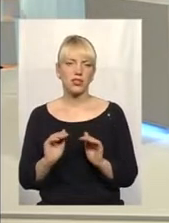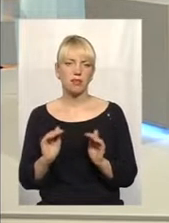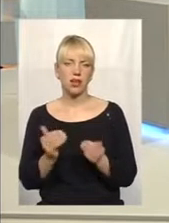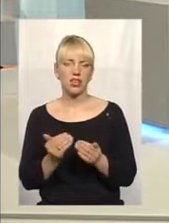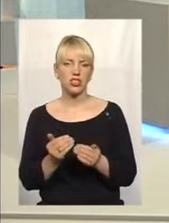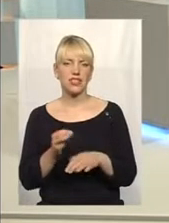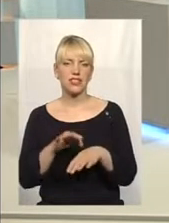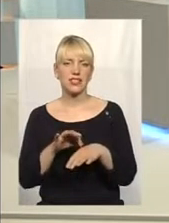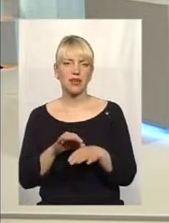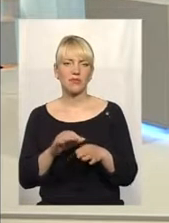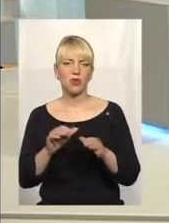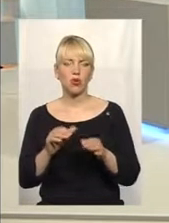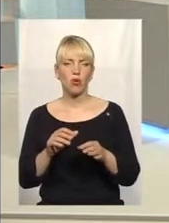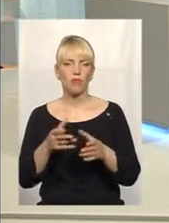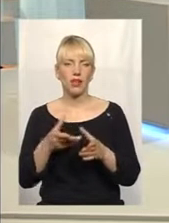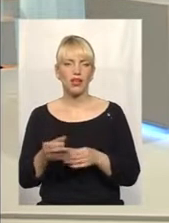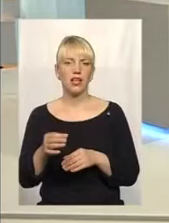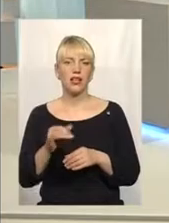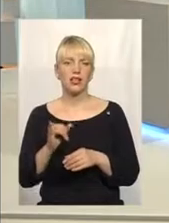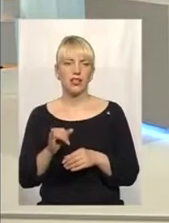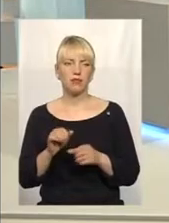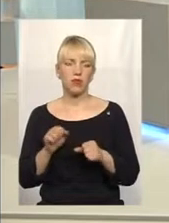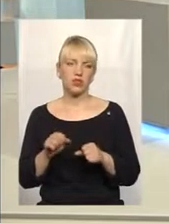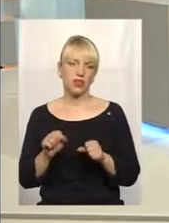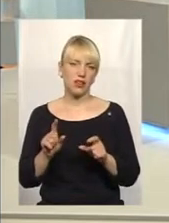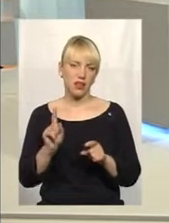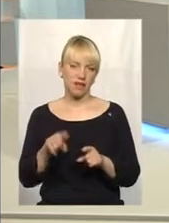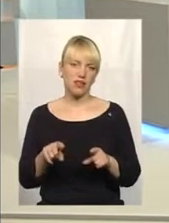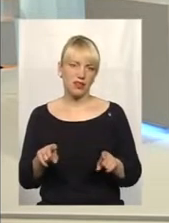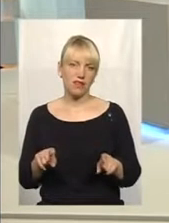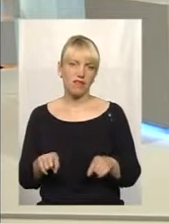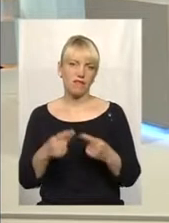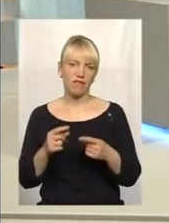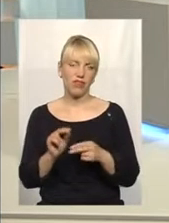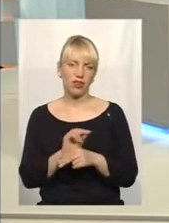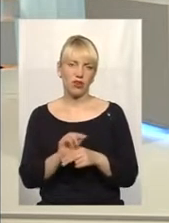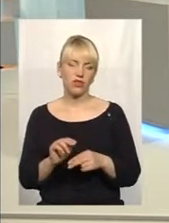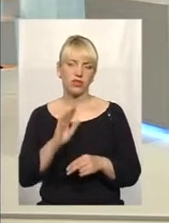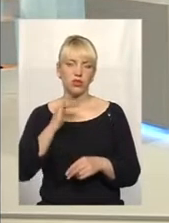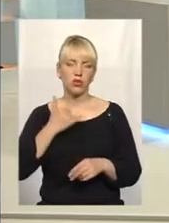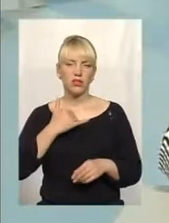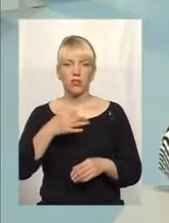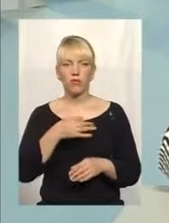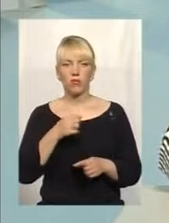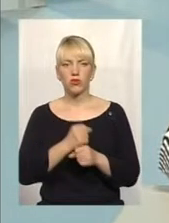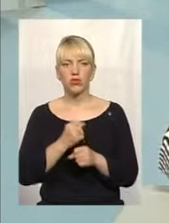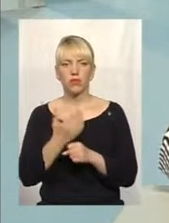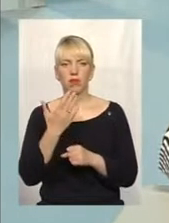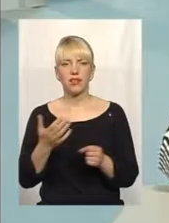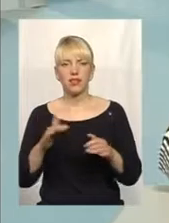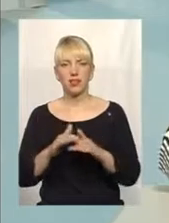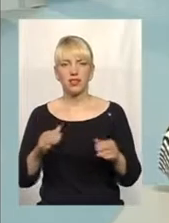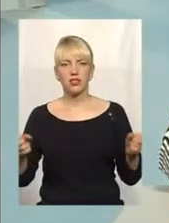зменшити симптоми хвороби, а може і загалом вилікуватися у таких таборах? У нас в області функціонує 5 дитячих